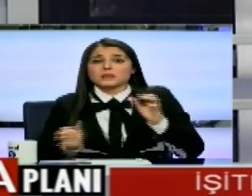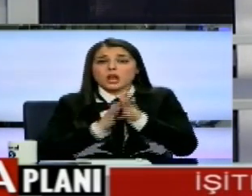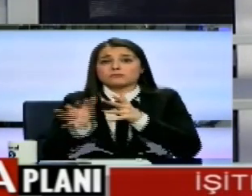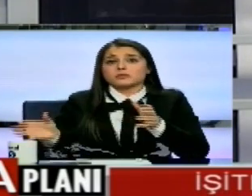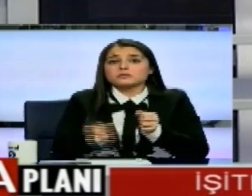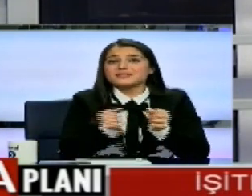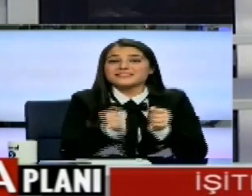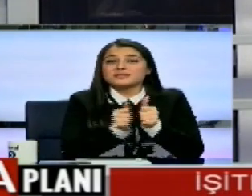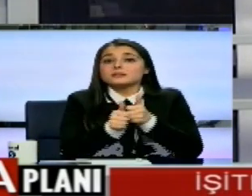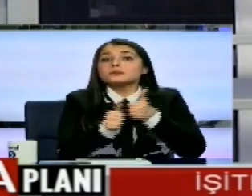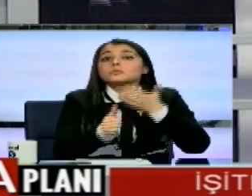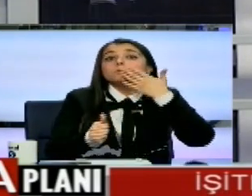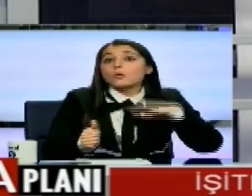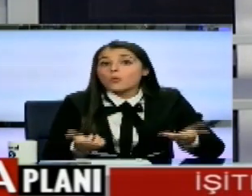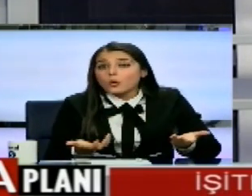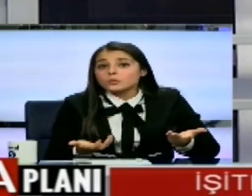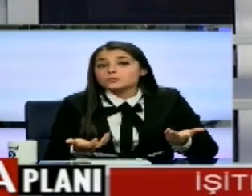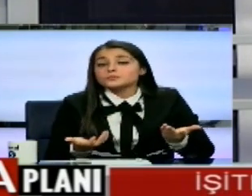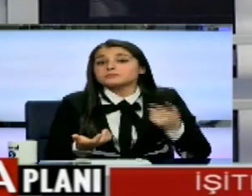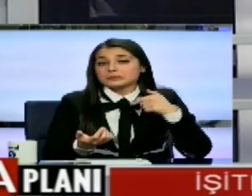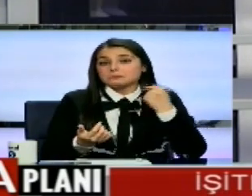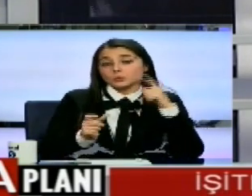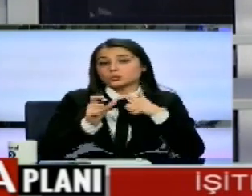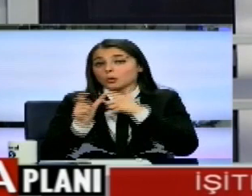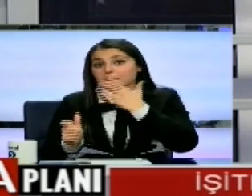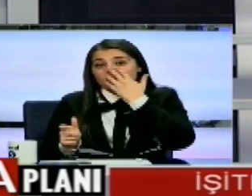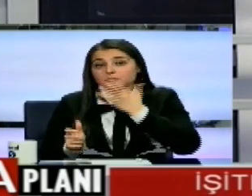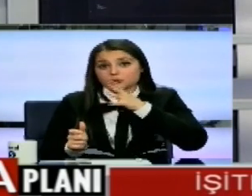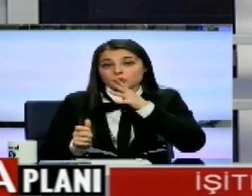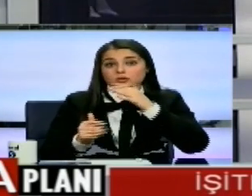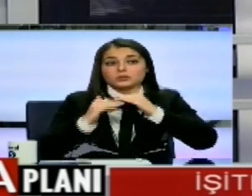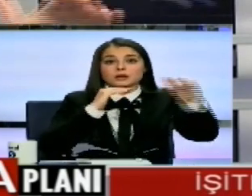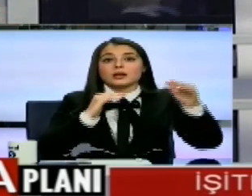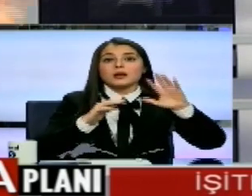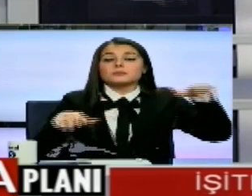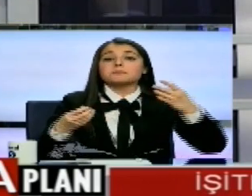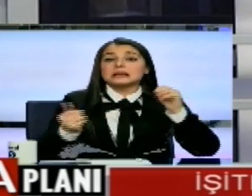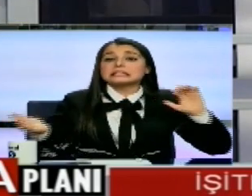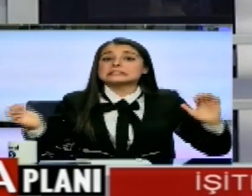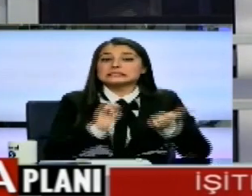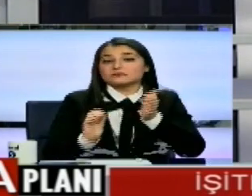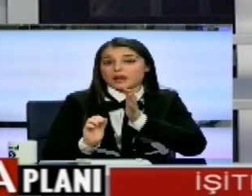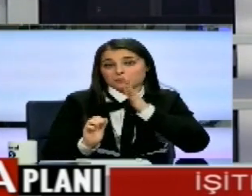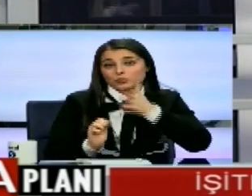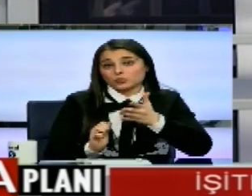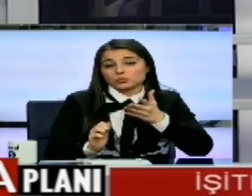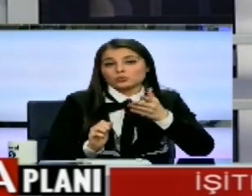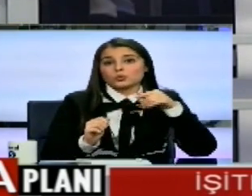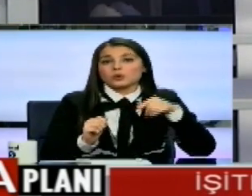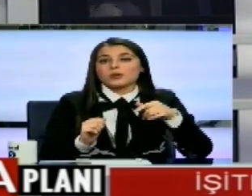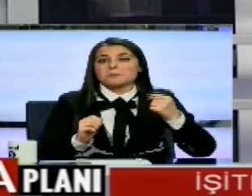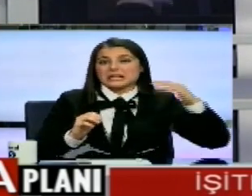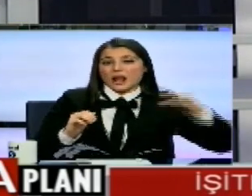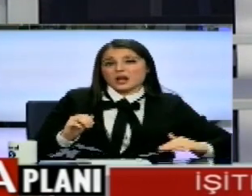onu da soracağım Beyza Hanım'a. Yani bir vatandaşlarımız zaten çok büyük ekonomik sıkıntı çekiyorlar. Gerçekten çok aşağıda